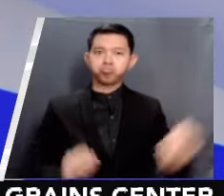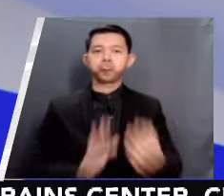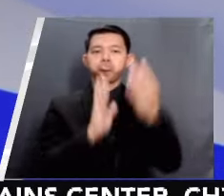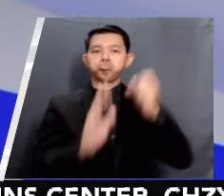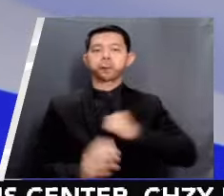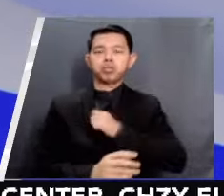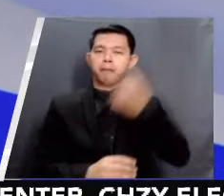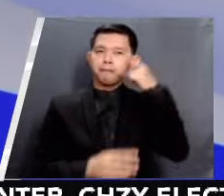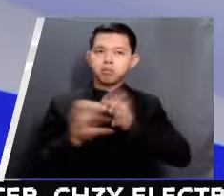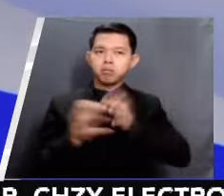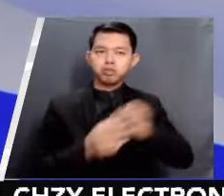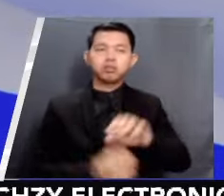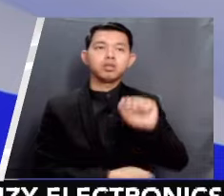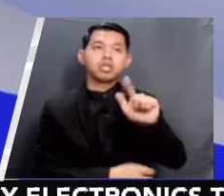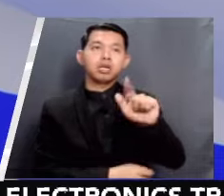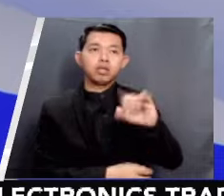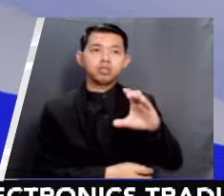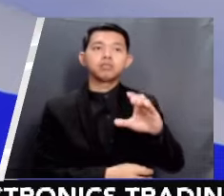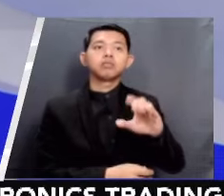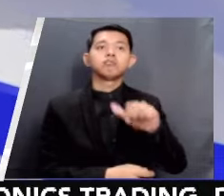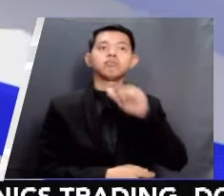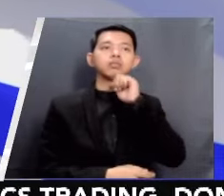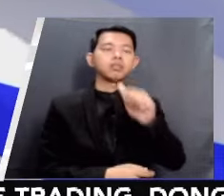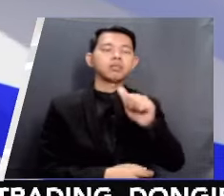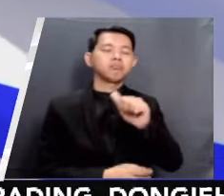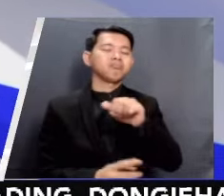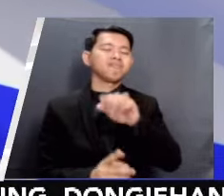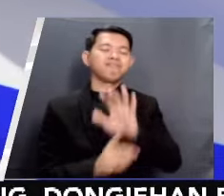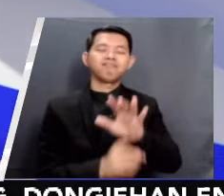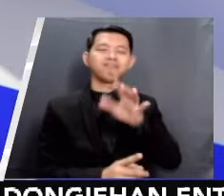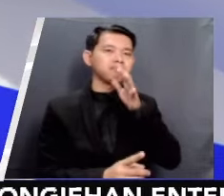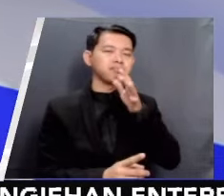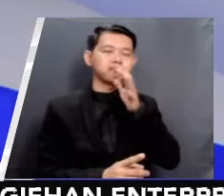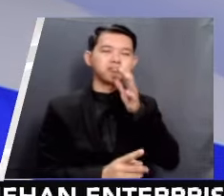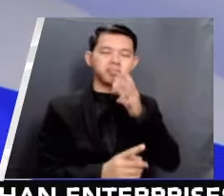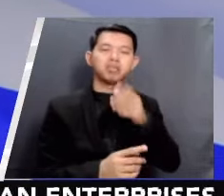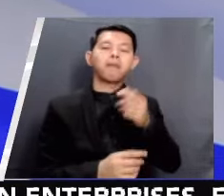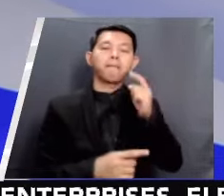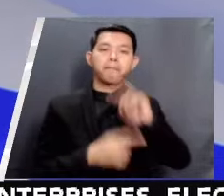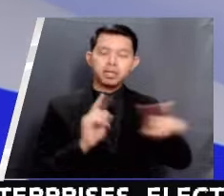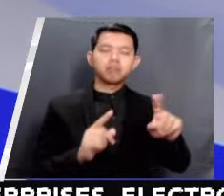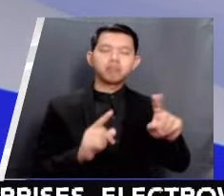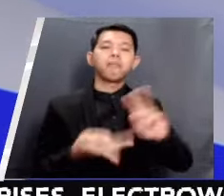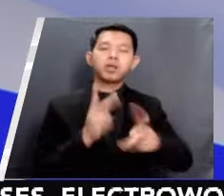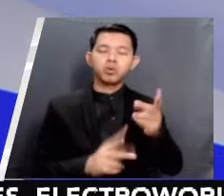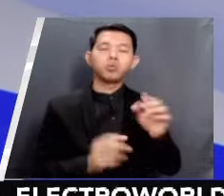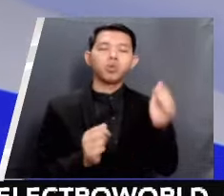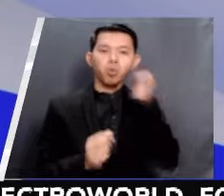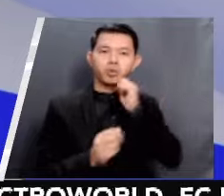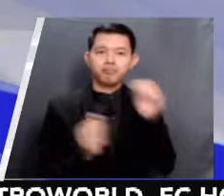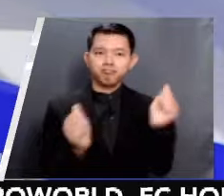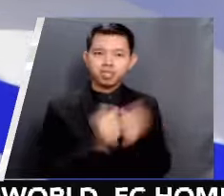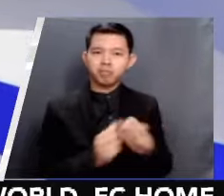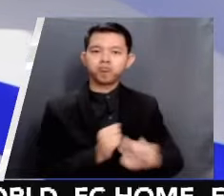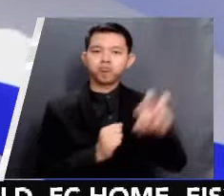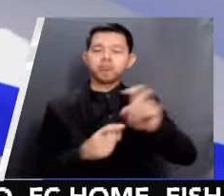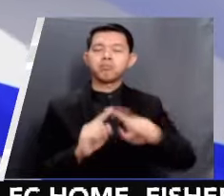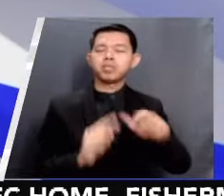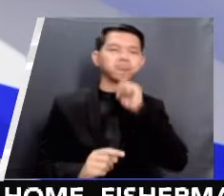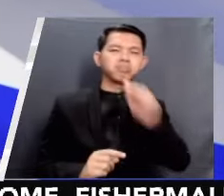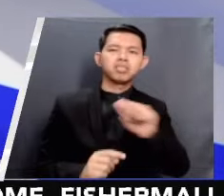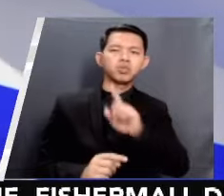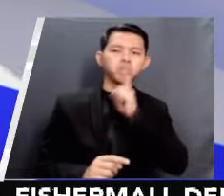tatay niya, kasama nila sa mga biyahe nila kung saan-saan. Pero more hindi po siya nanay ni Alice. Totoo